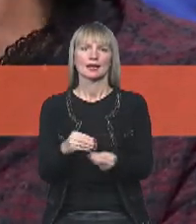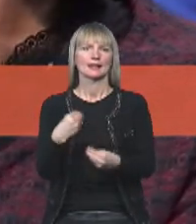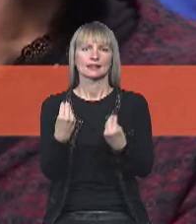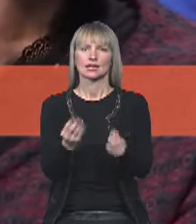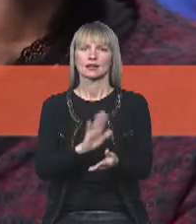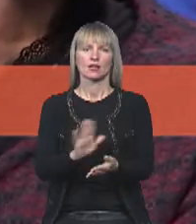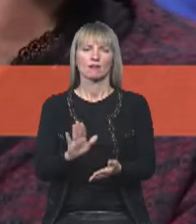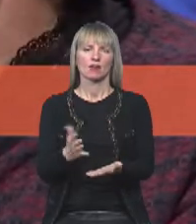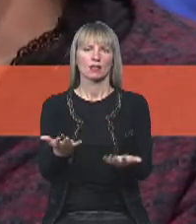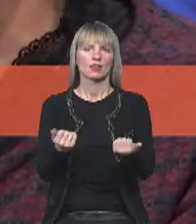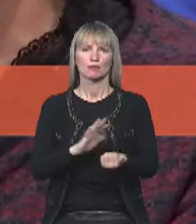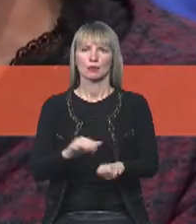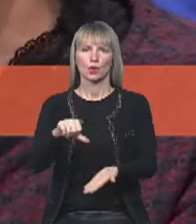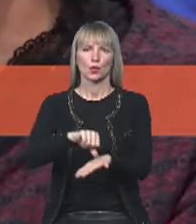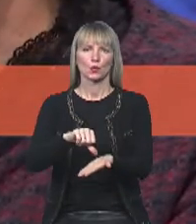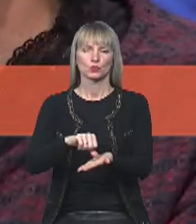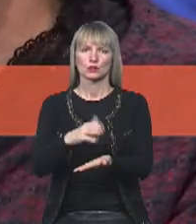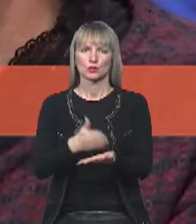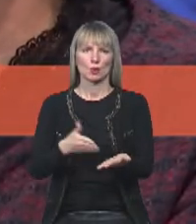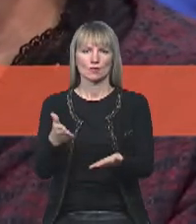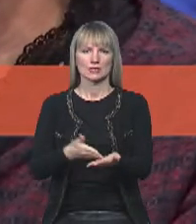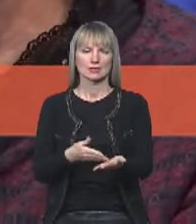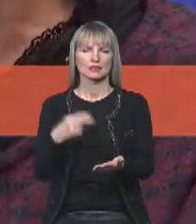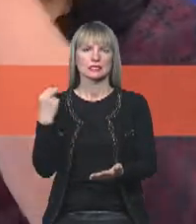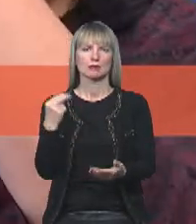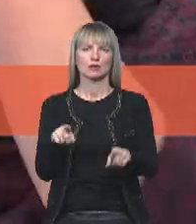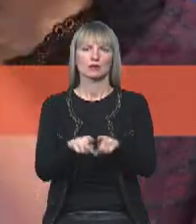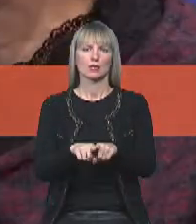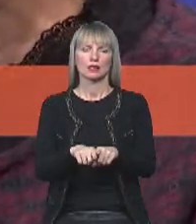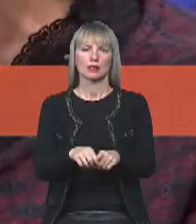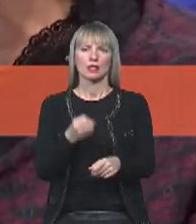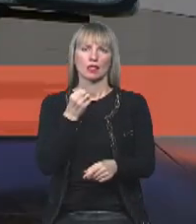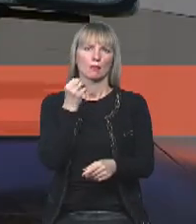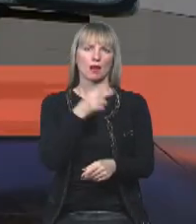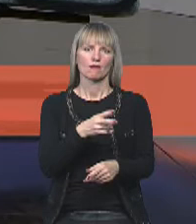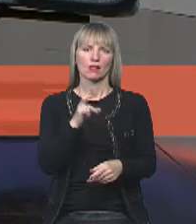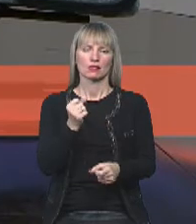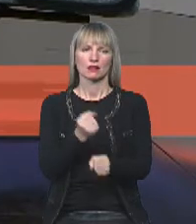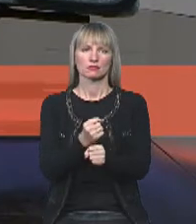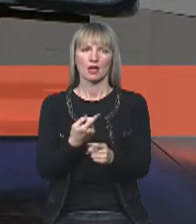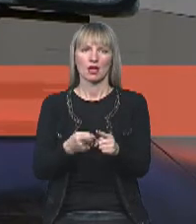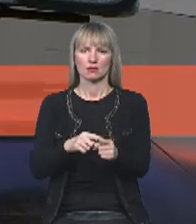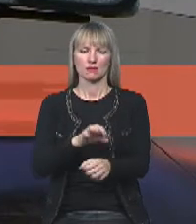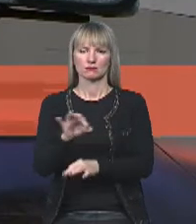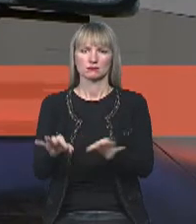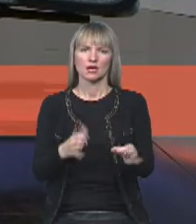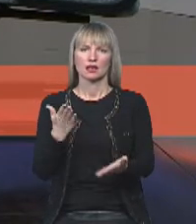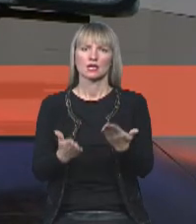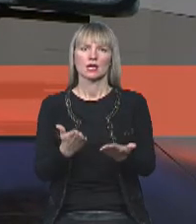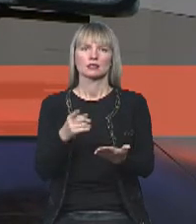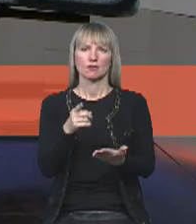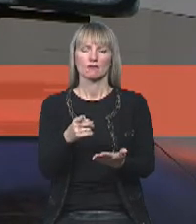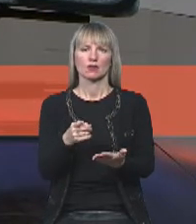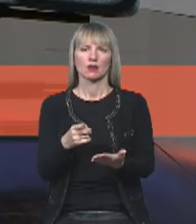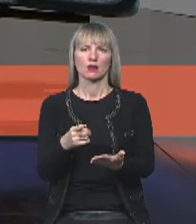жодного фідбеку, не приймало участі. І Запоріжжя таке, що от настільки начхало на розробку цієї стратегії, що якщо ви адекватна